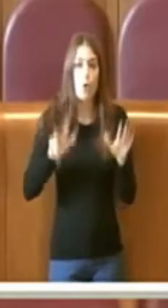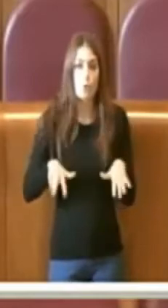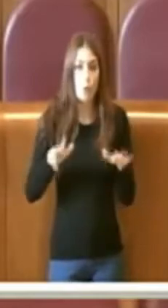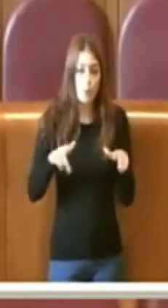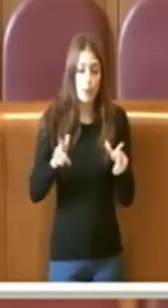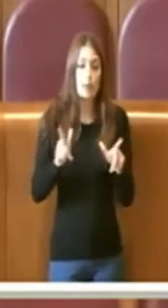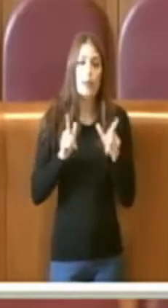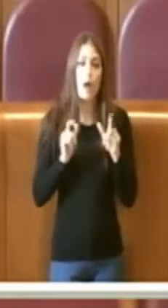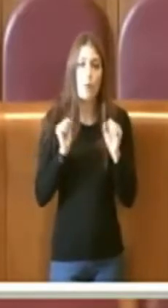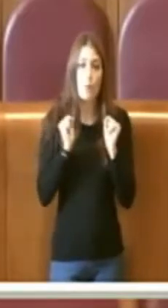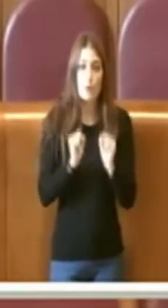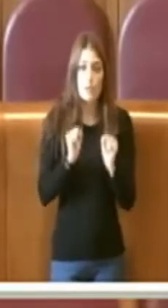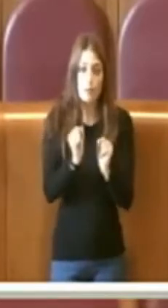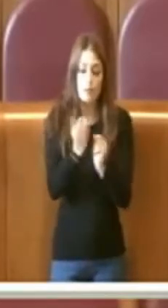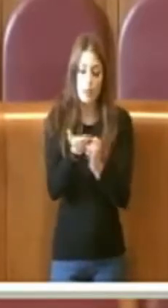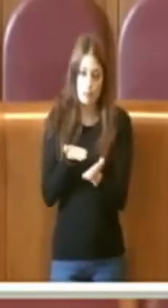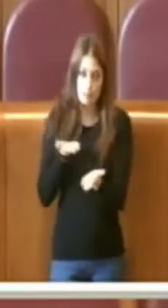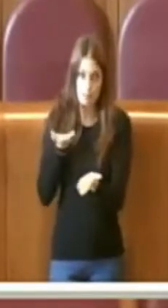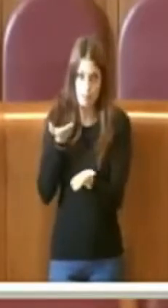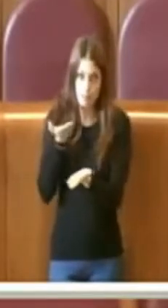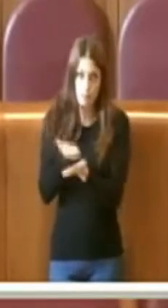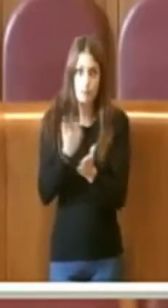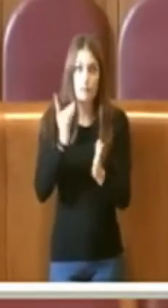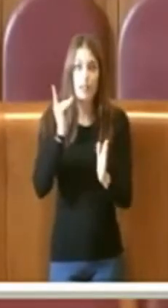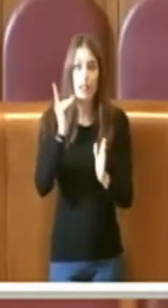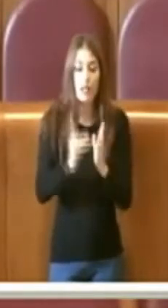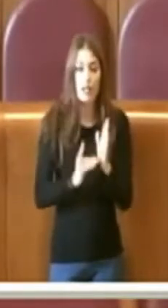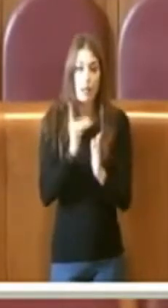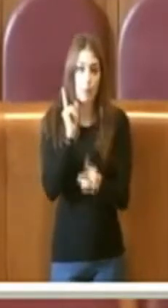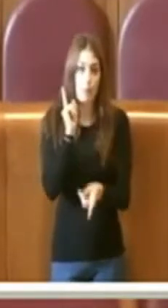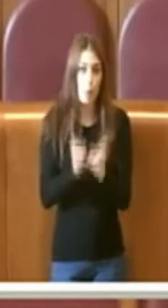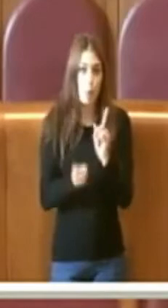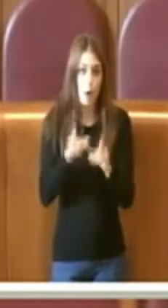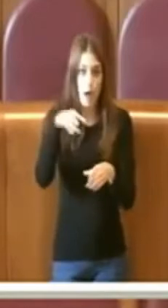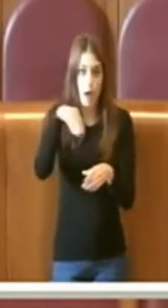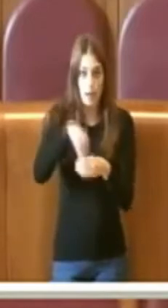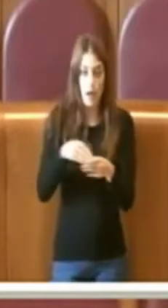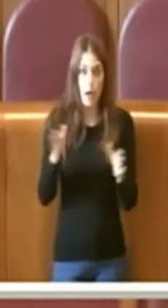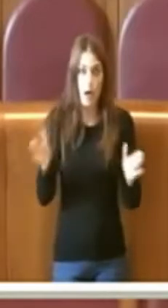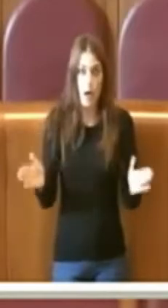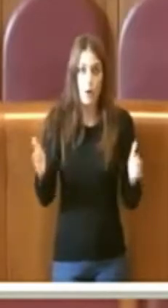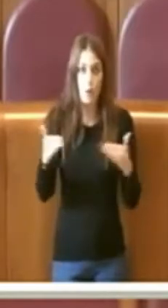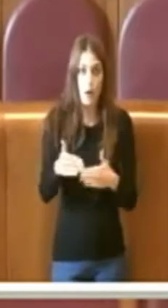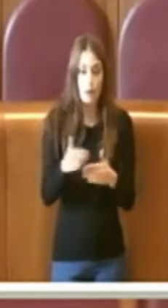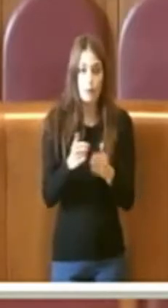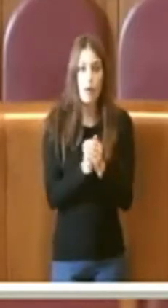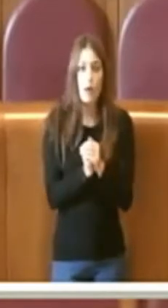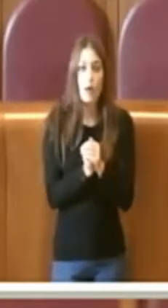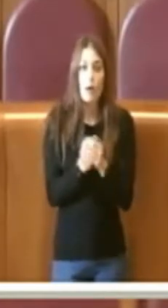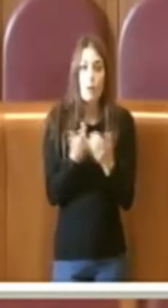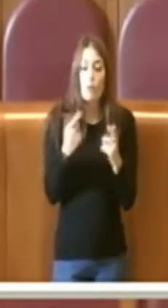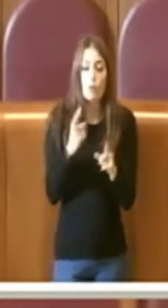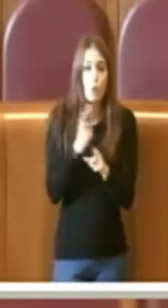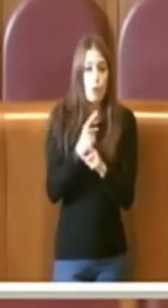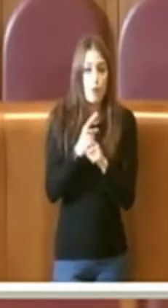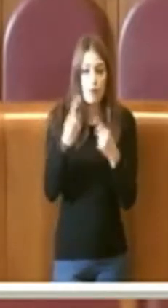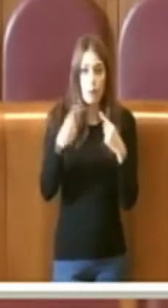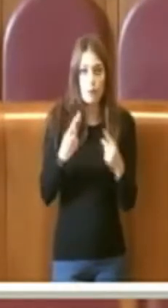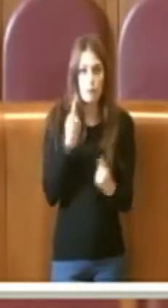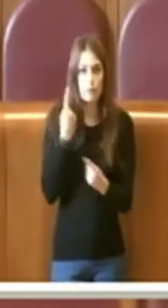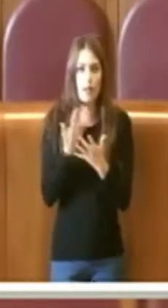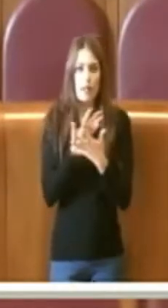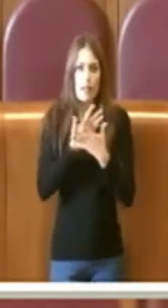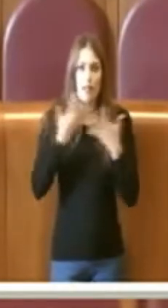hanno consentito di presentare una delibera popolare in aula. Perché doveva essere chiaro, il